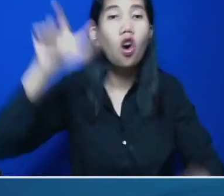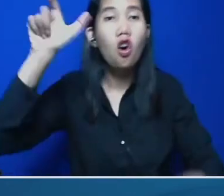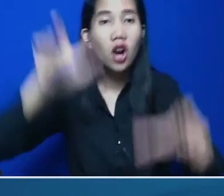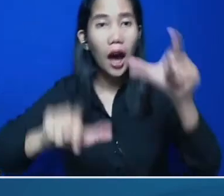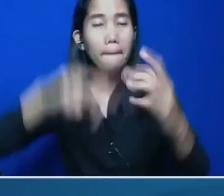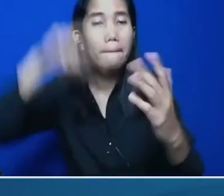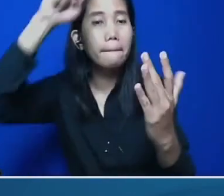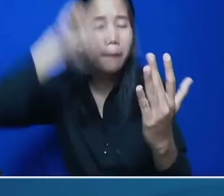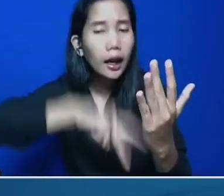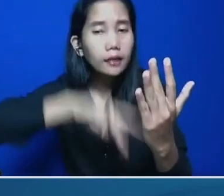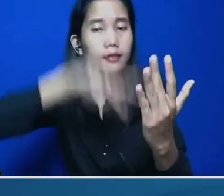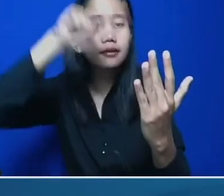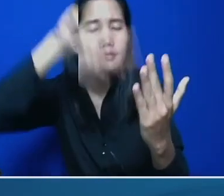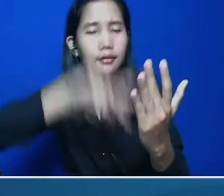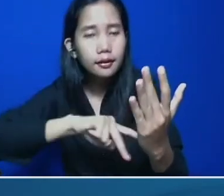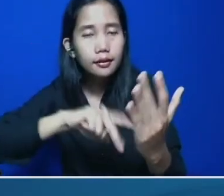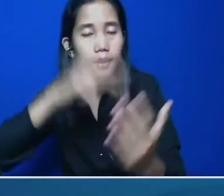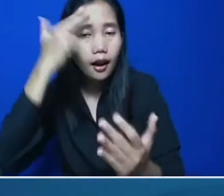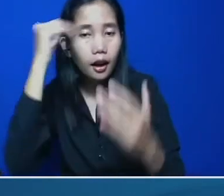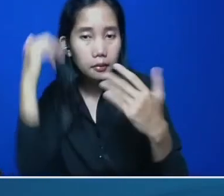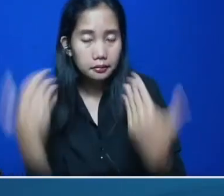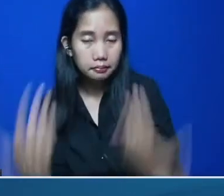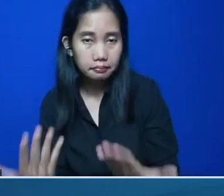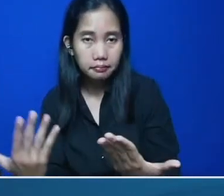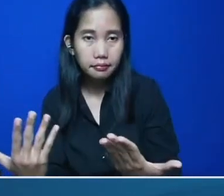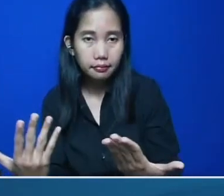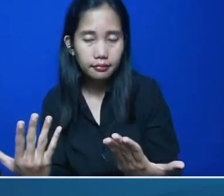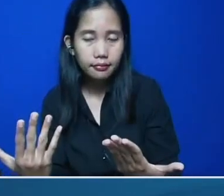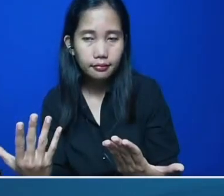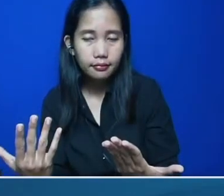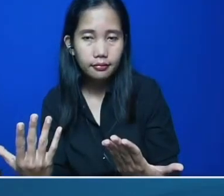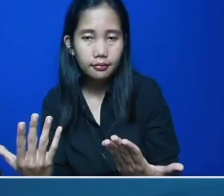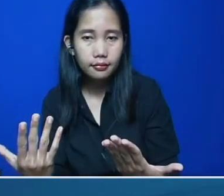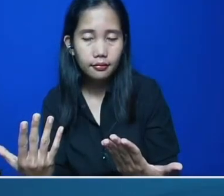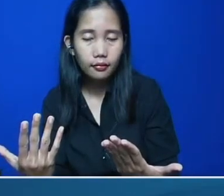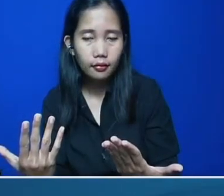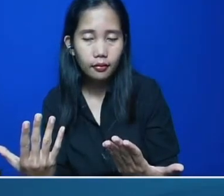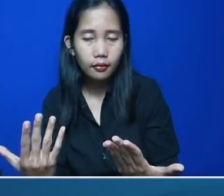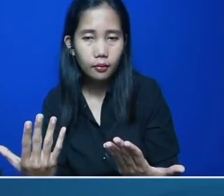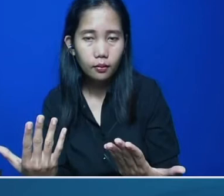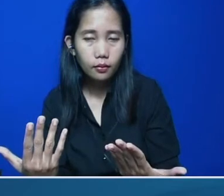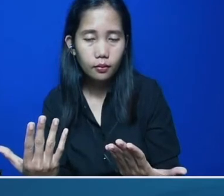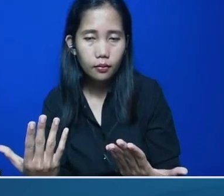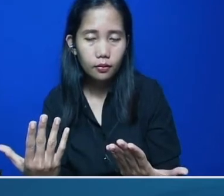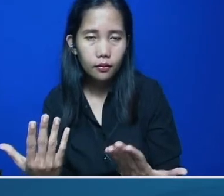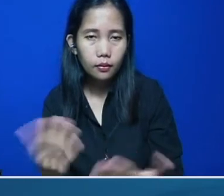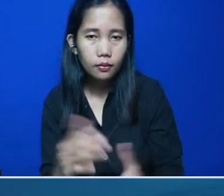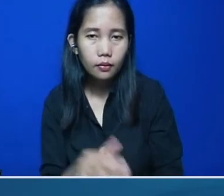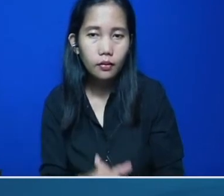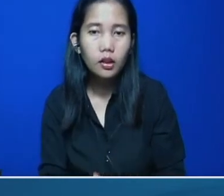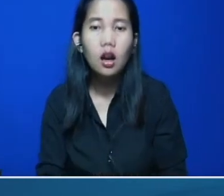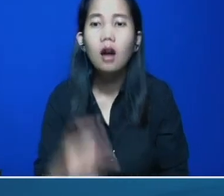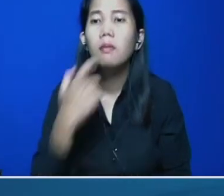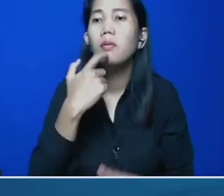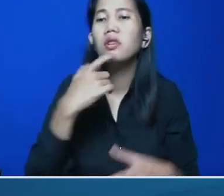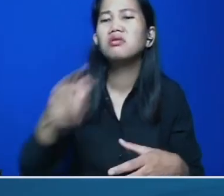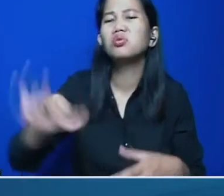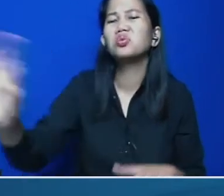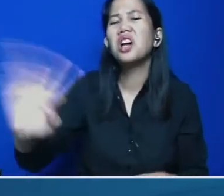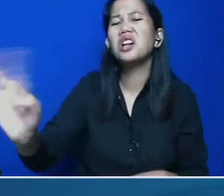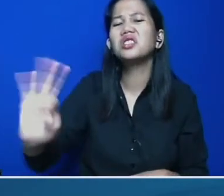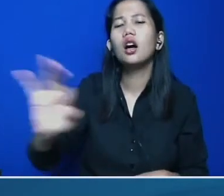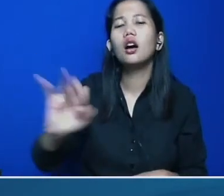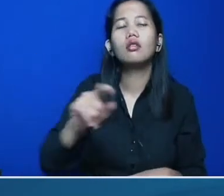ini ayat adalah perintah kepada Petrus bahwa tidak ada lagi yang halal tidak ada